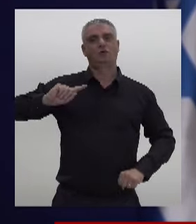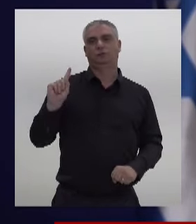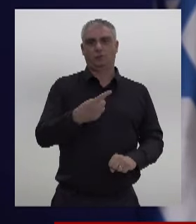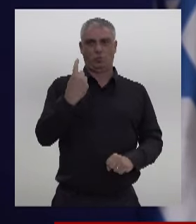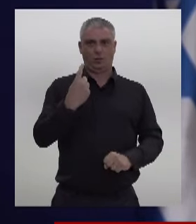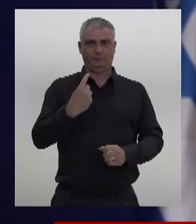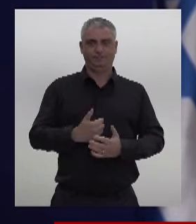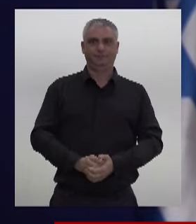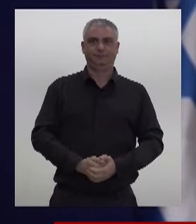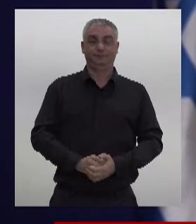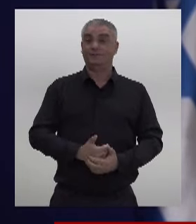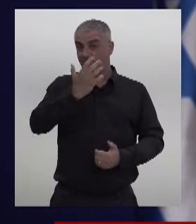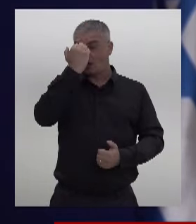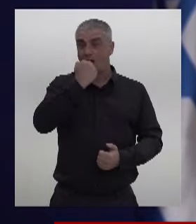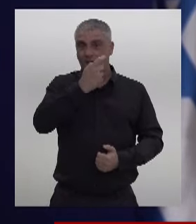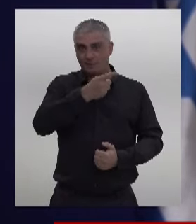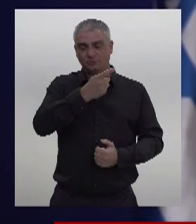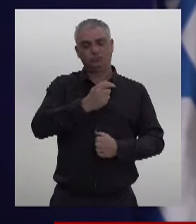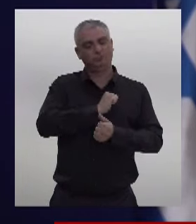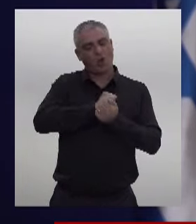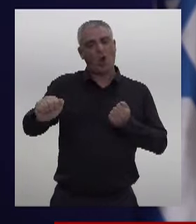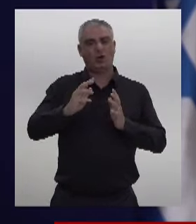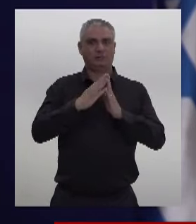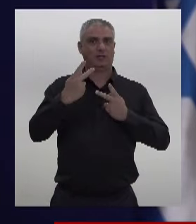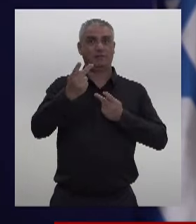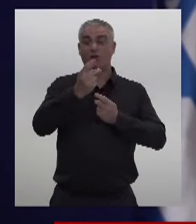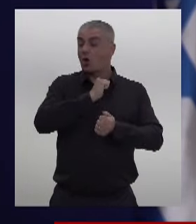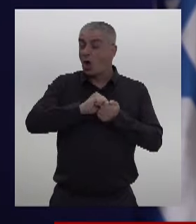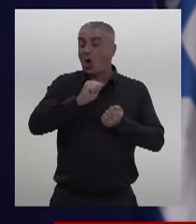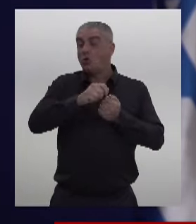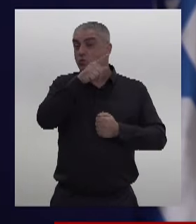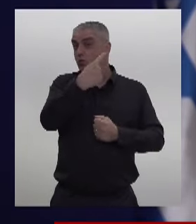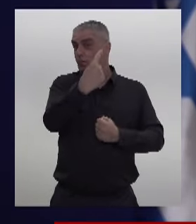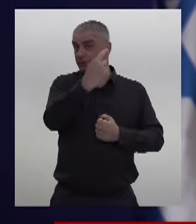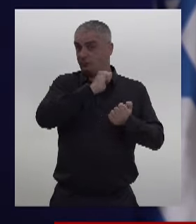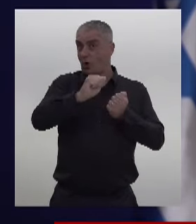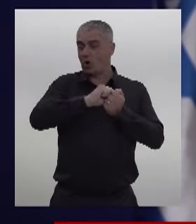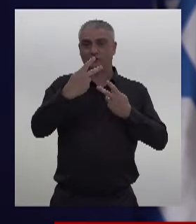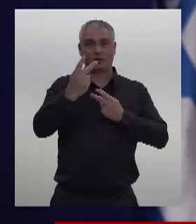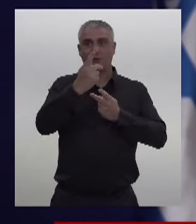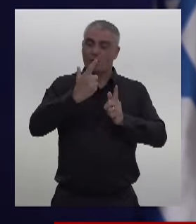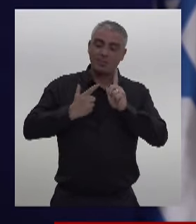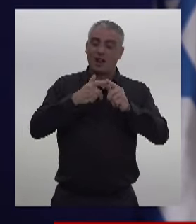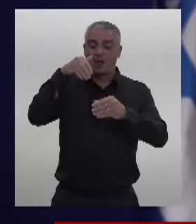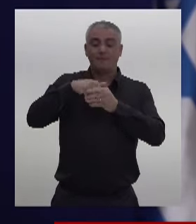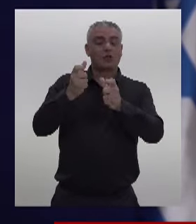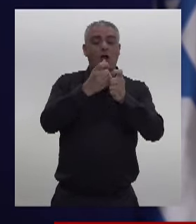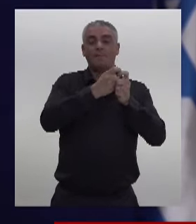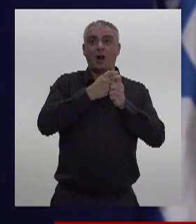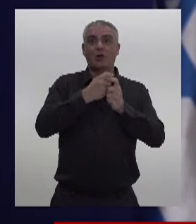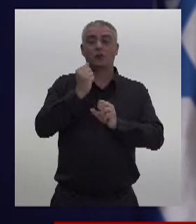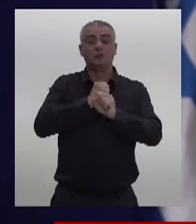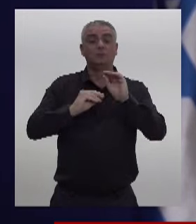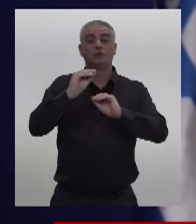לכולם חמאס מחריב את בית החולים הורס את בית החולים נלחם בתוך המחלקות מפעיל